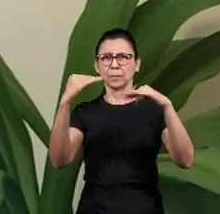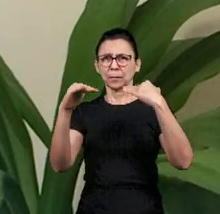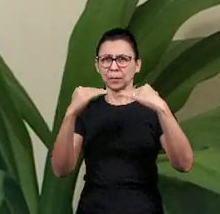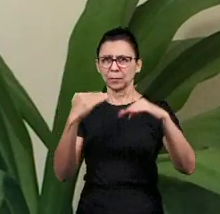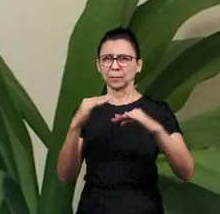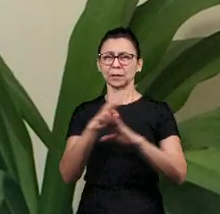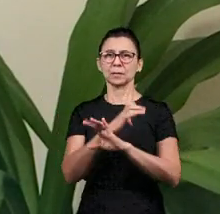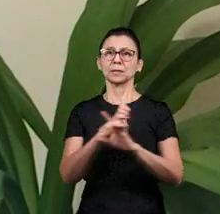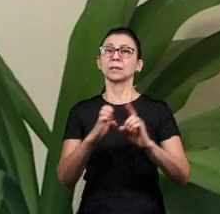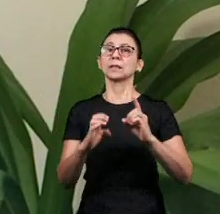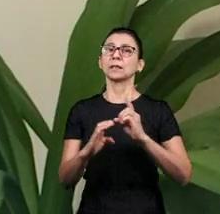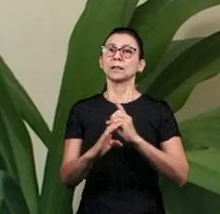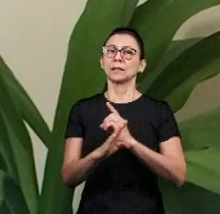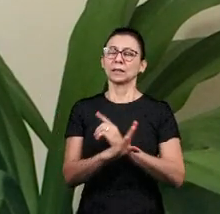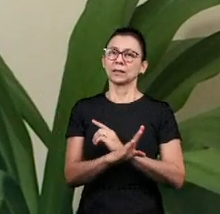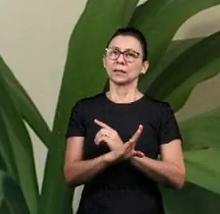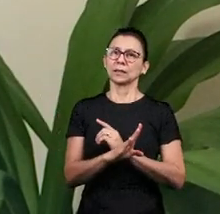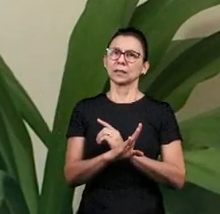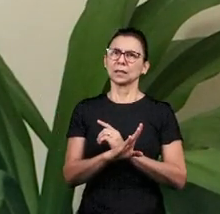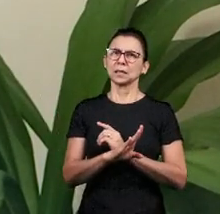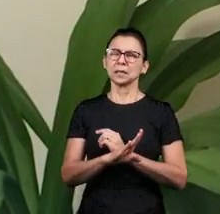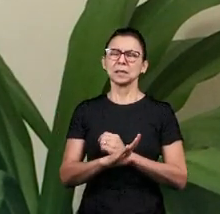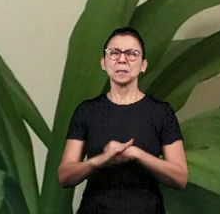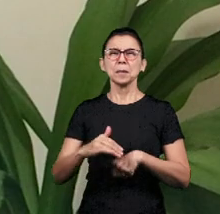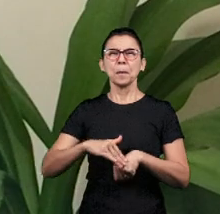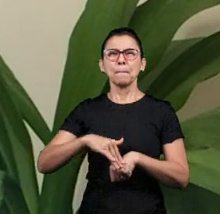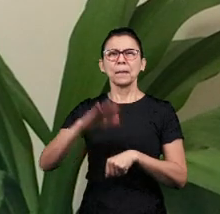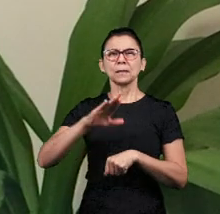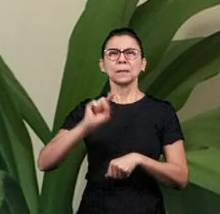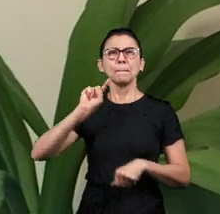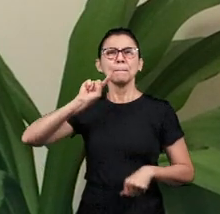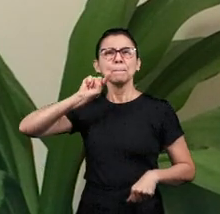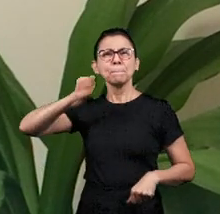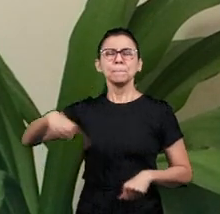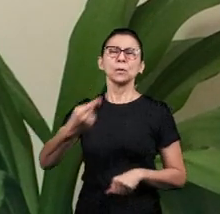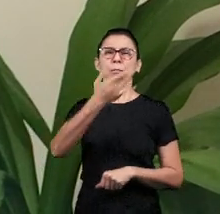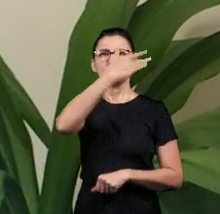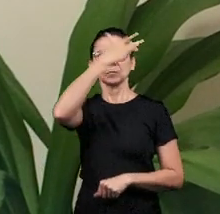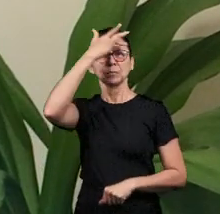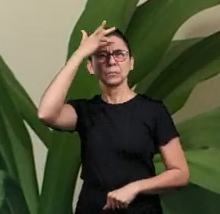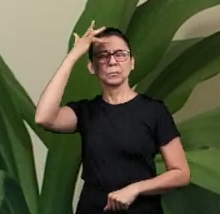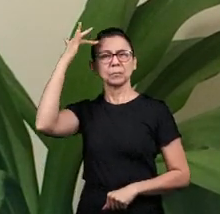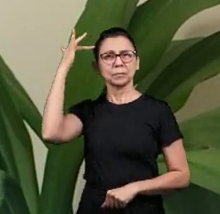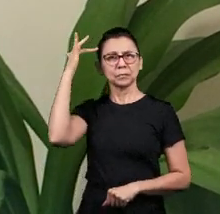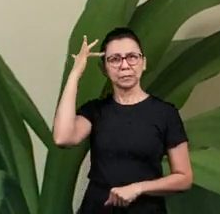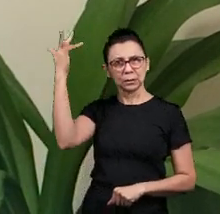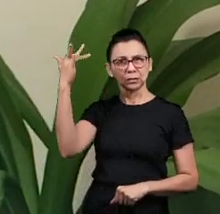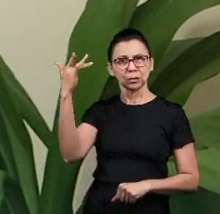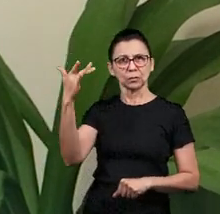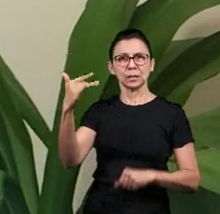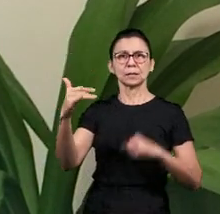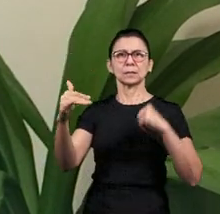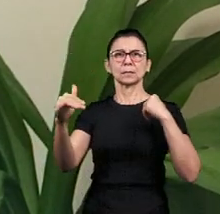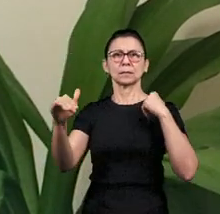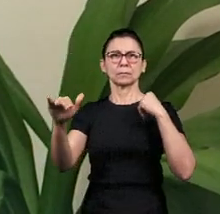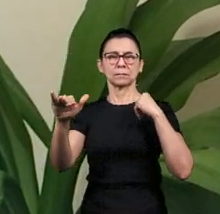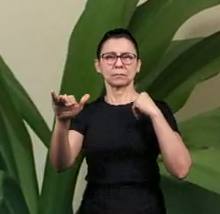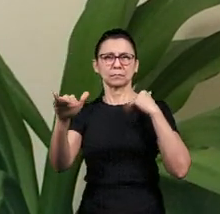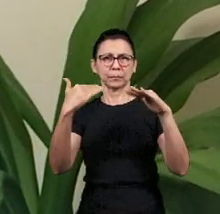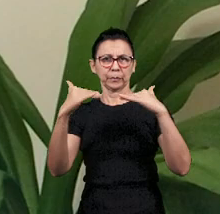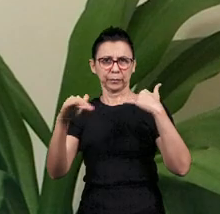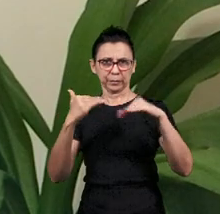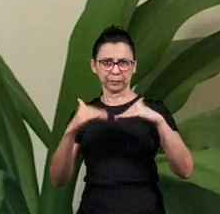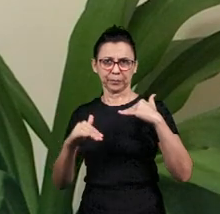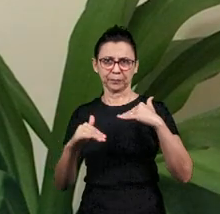et que cette fois-ci, on a dépassé 1000 participations, 1000 contributions à travers les études. Et de ces